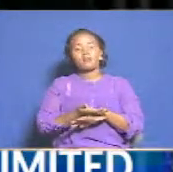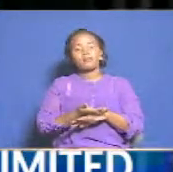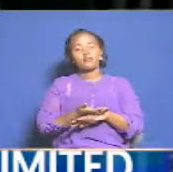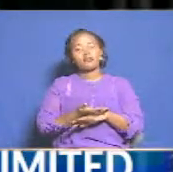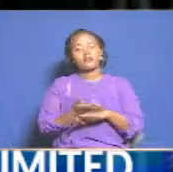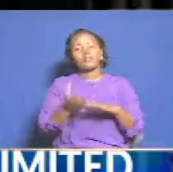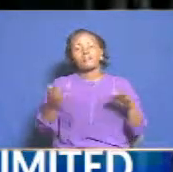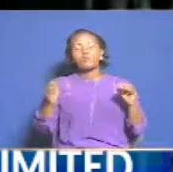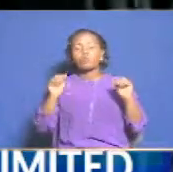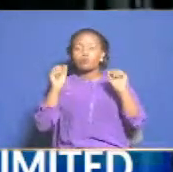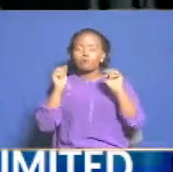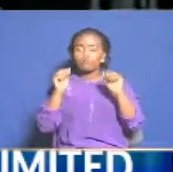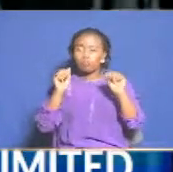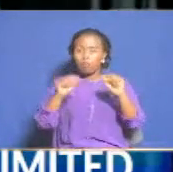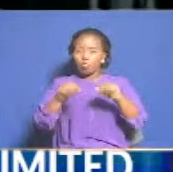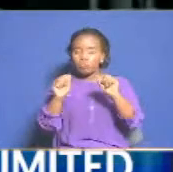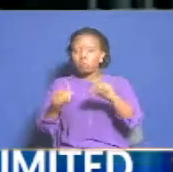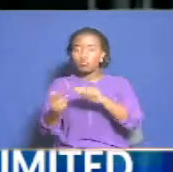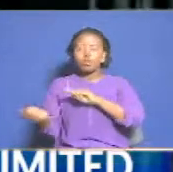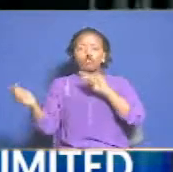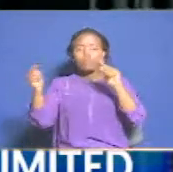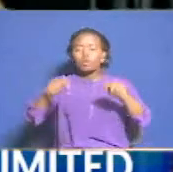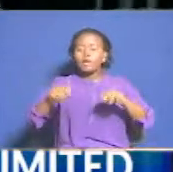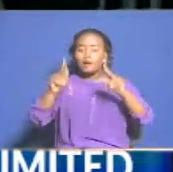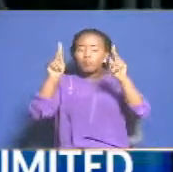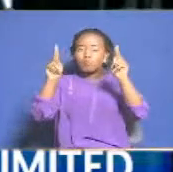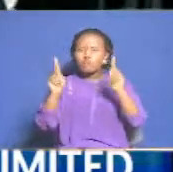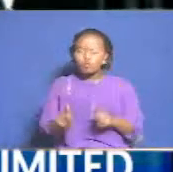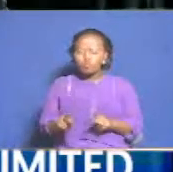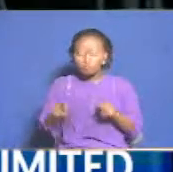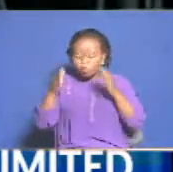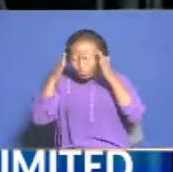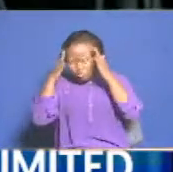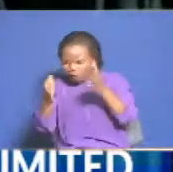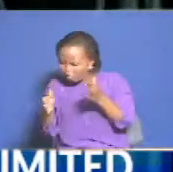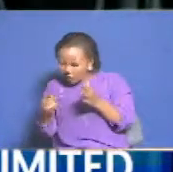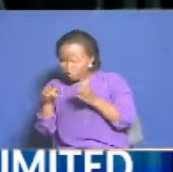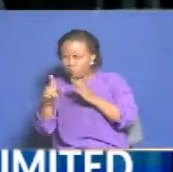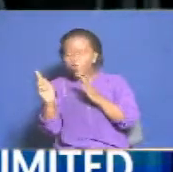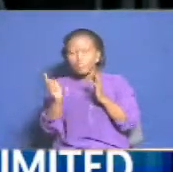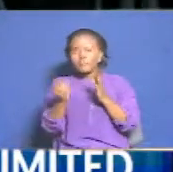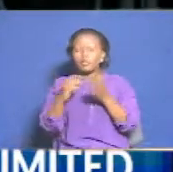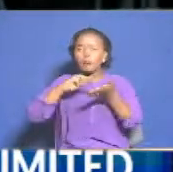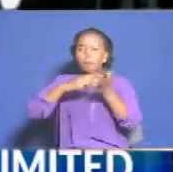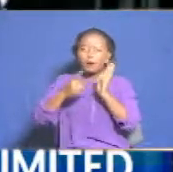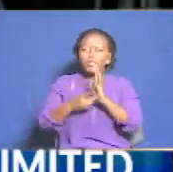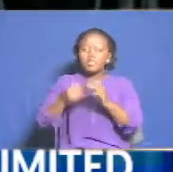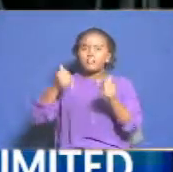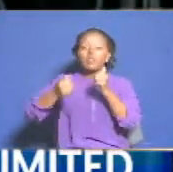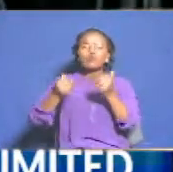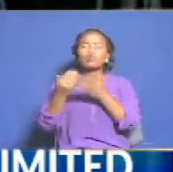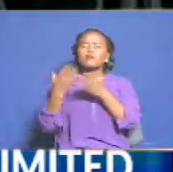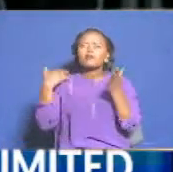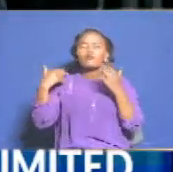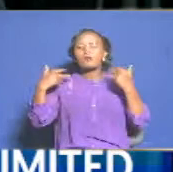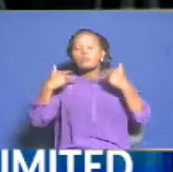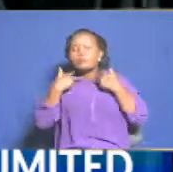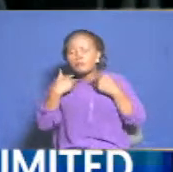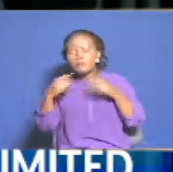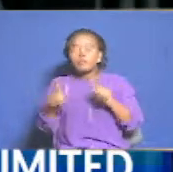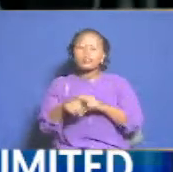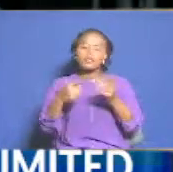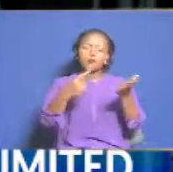kuwa tumekuja hapa kuangalia infrastructure kama hii ambayo ilikuwa imepotea, kujadiliana na